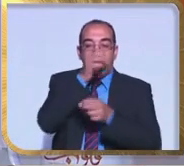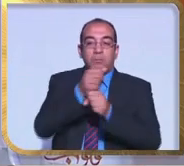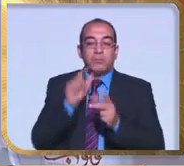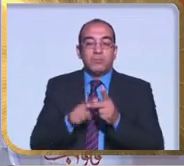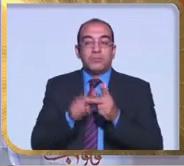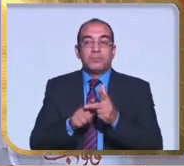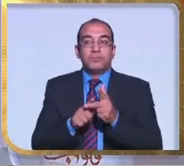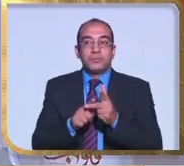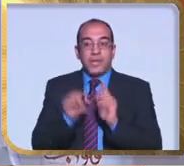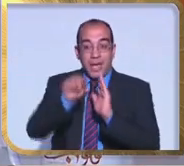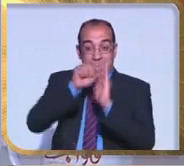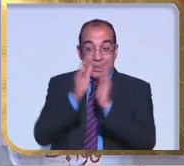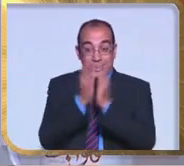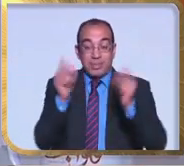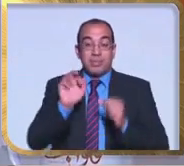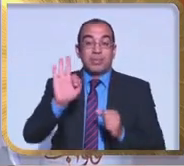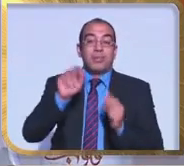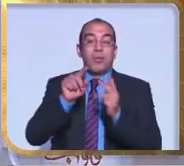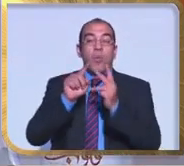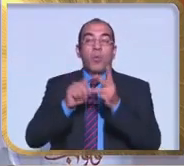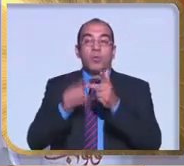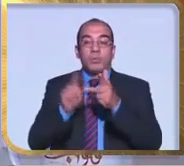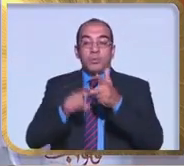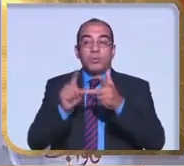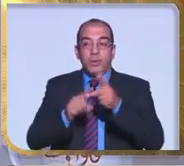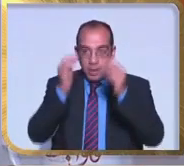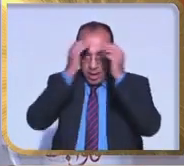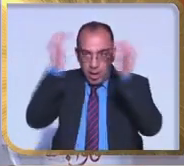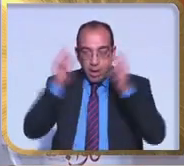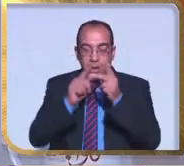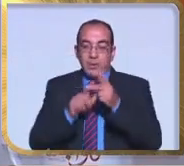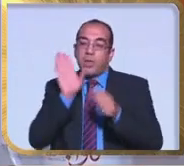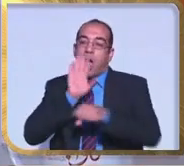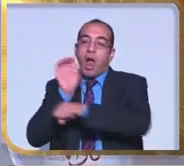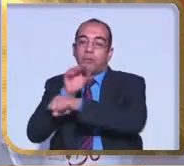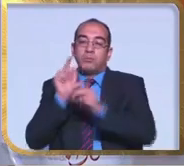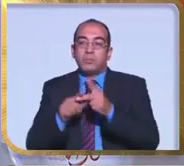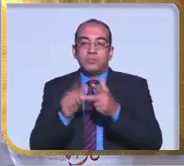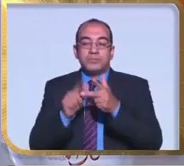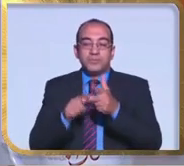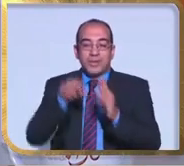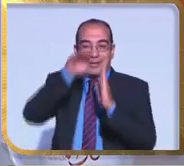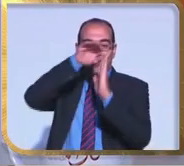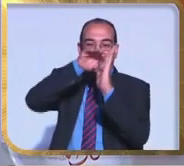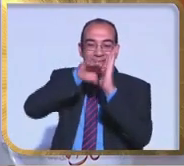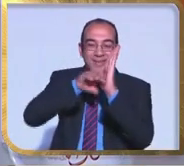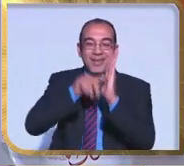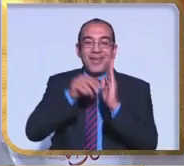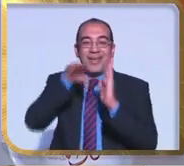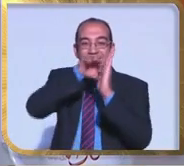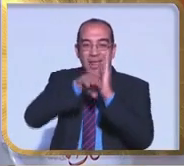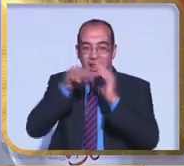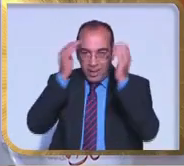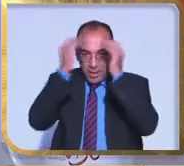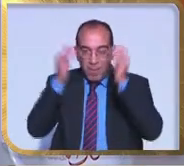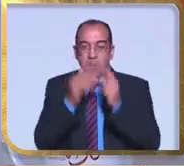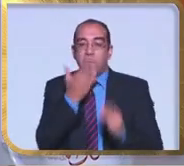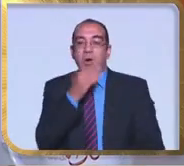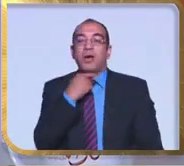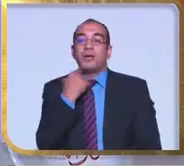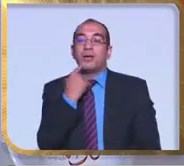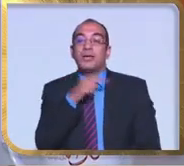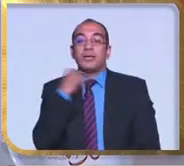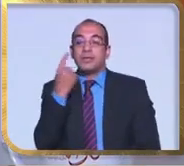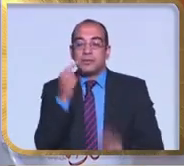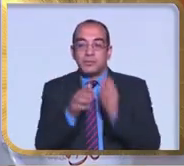وسلم، والكتاب الثالث هو كتاب العلم. الترتيب ده يقصده الإمام البخاري